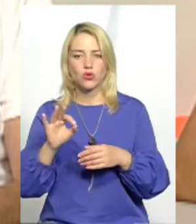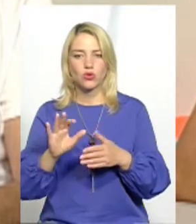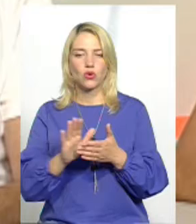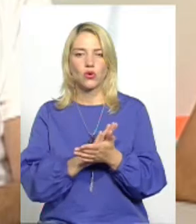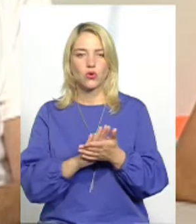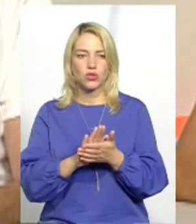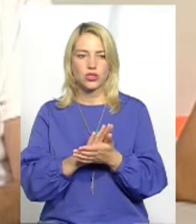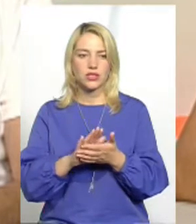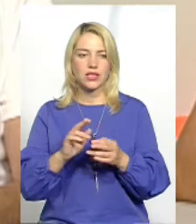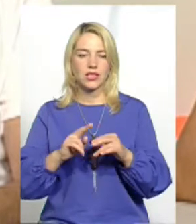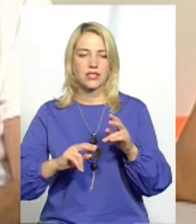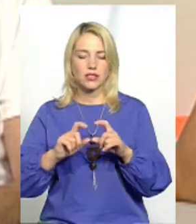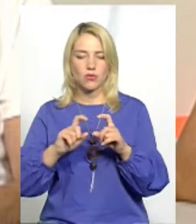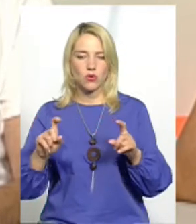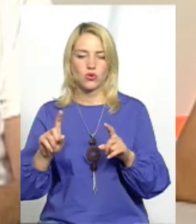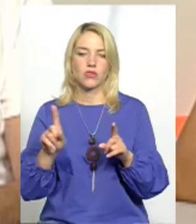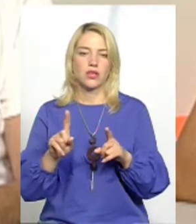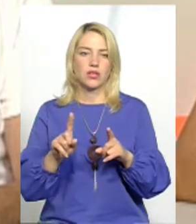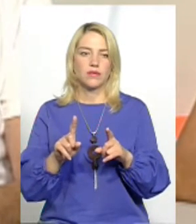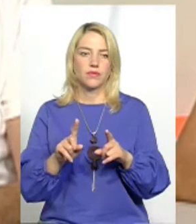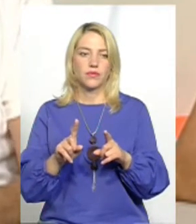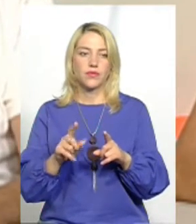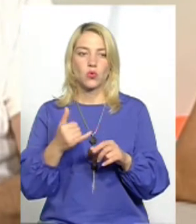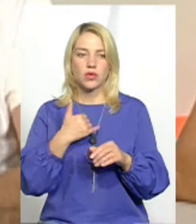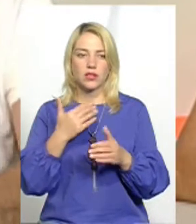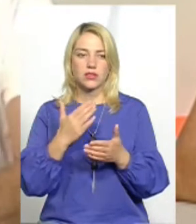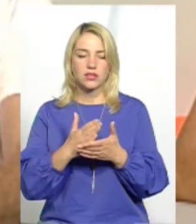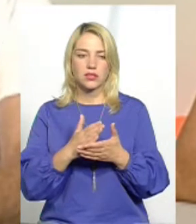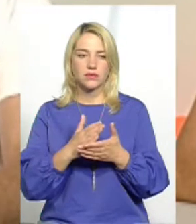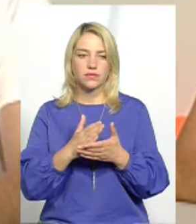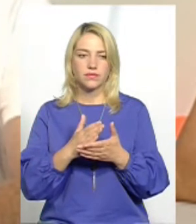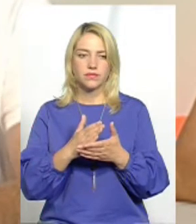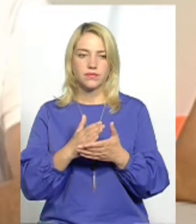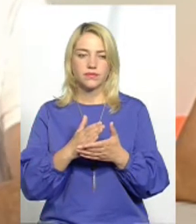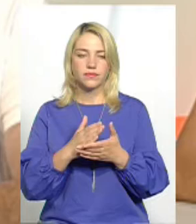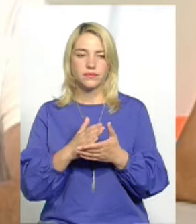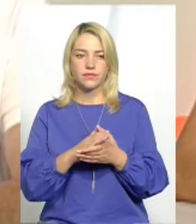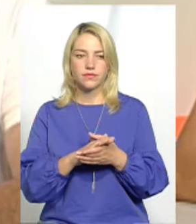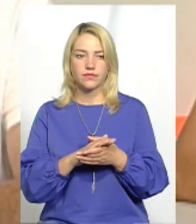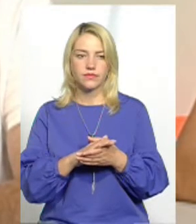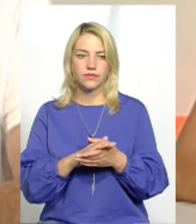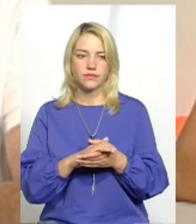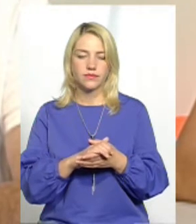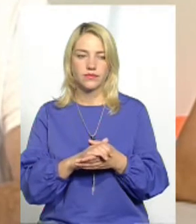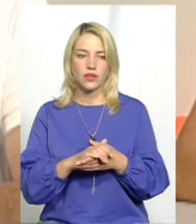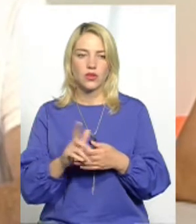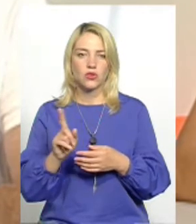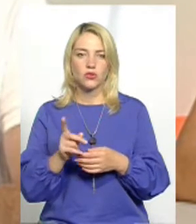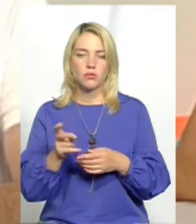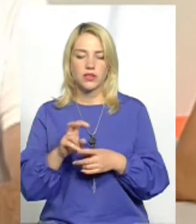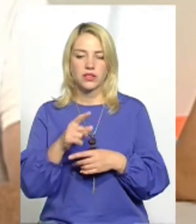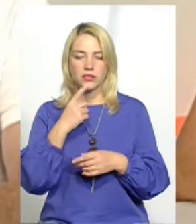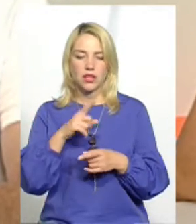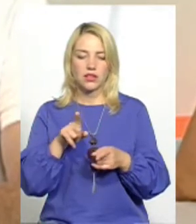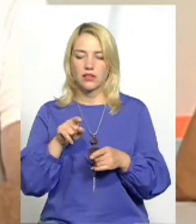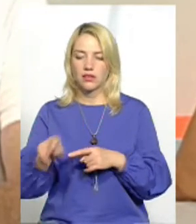споруд підприємства, яким чином їх реконструйовувати. Є на своїх ті, які знають це питання, але, скажімо, щоб прийти і сказати, от